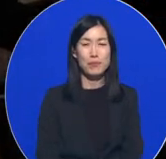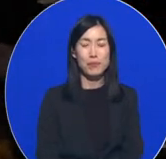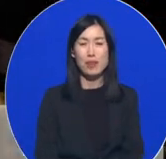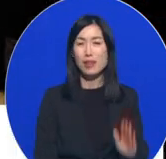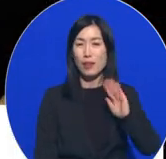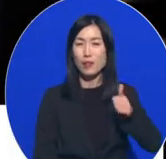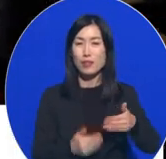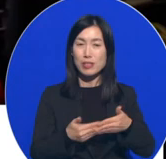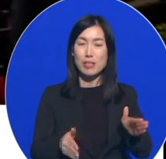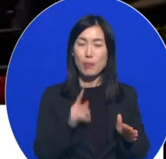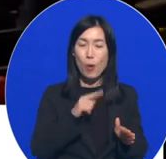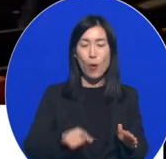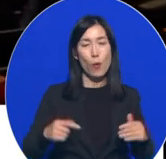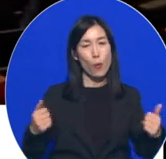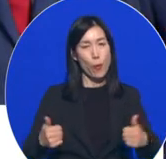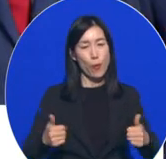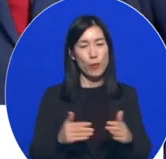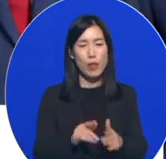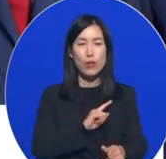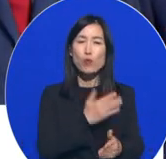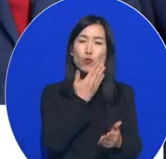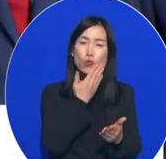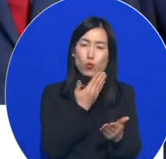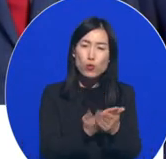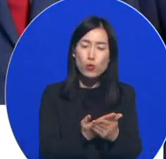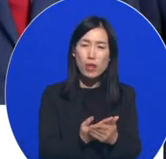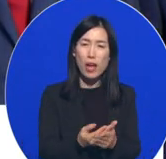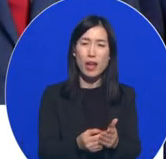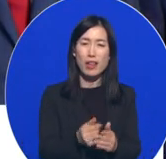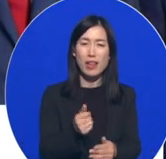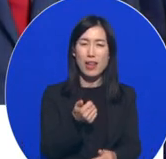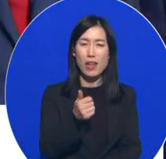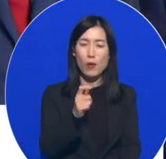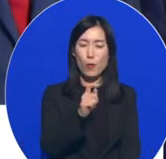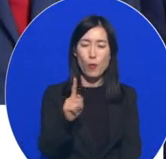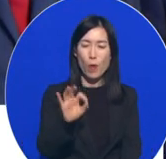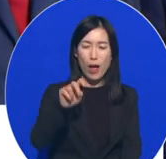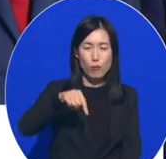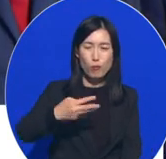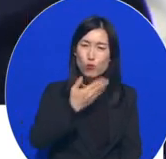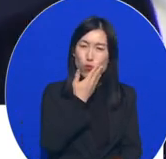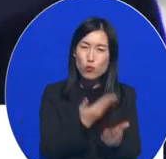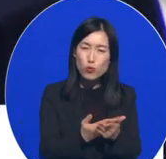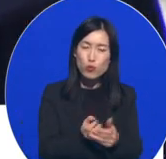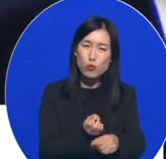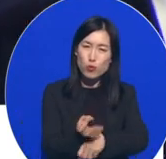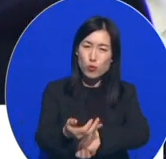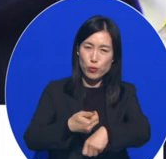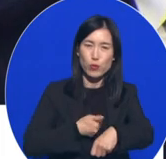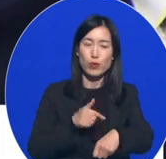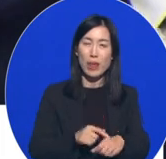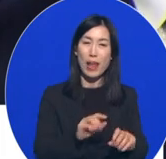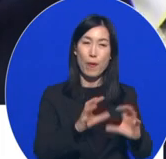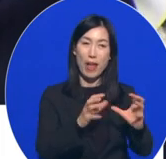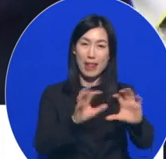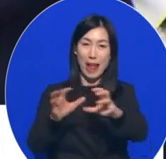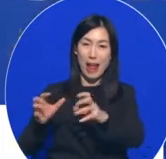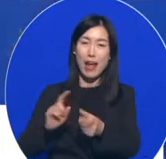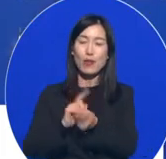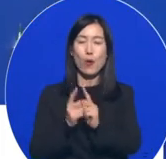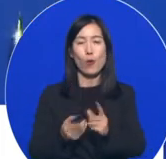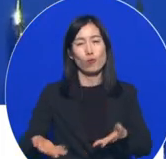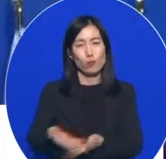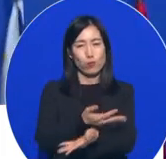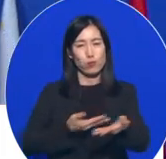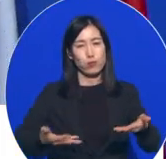대실에서 안정적인 핵심 공급만 구축을 위한 핵신 대화체와 참여국 인적교류 활성화를 위한